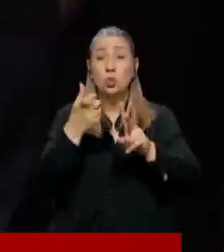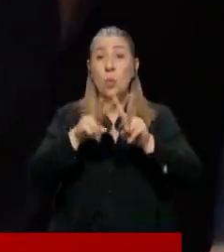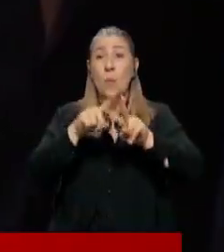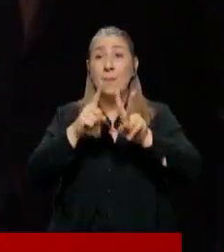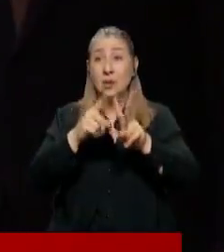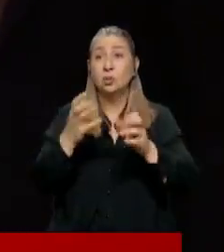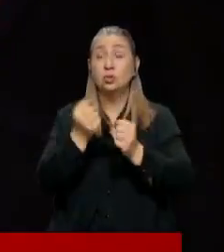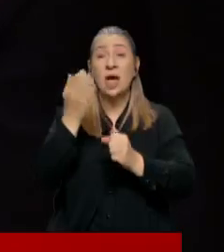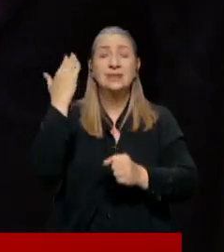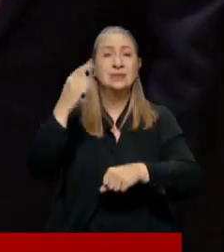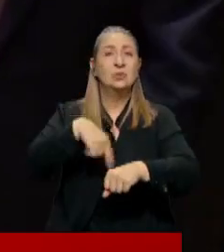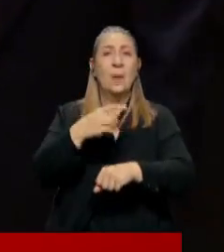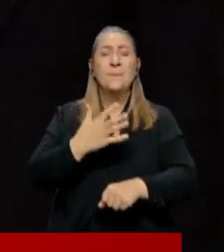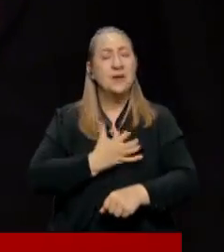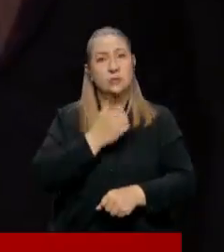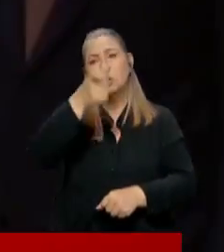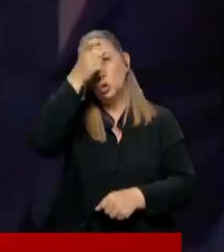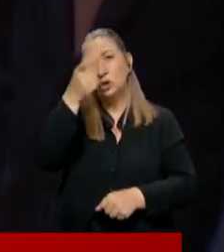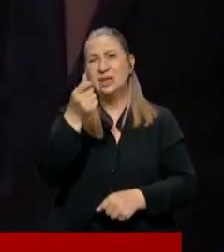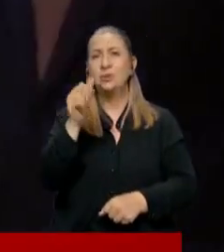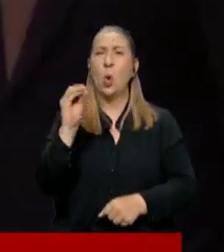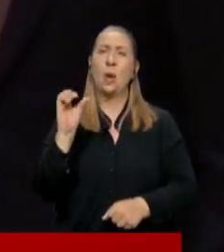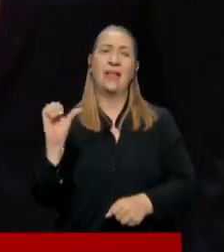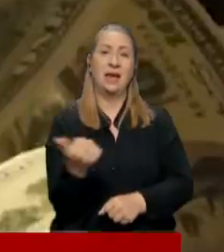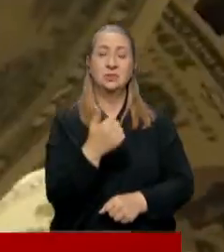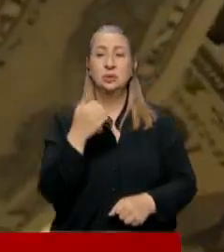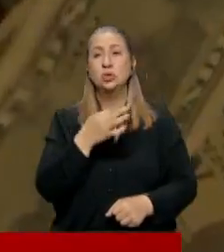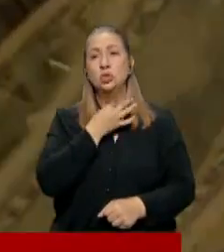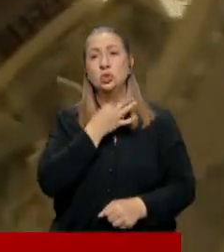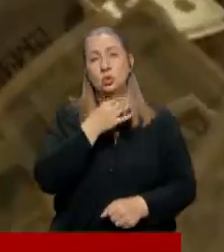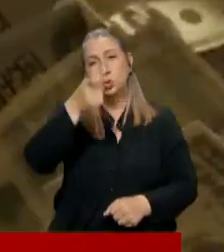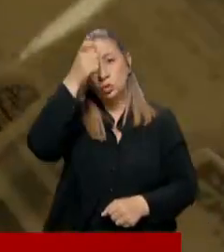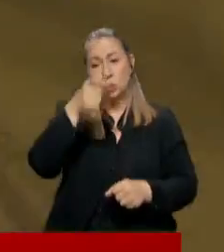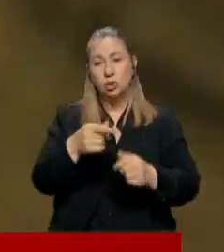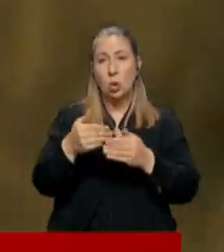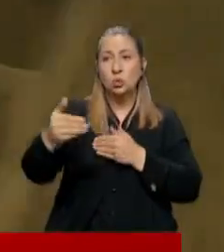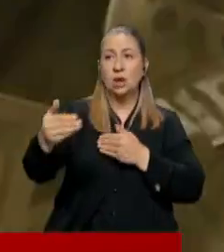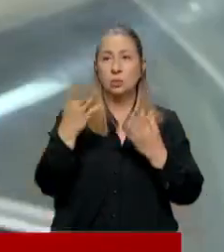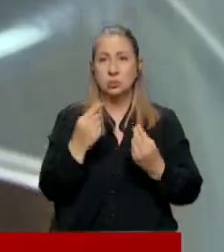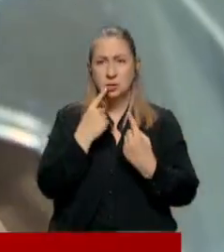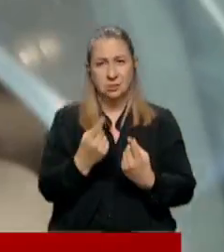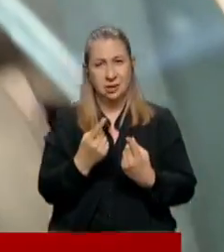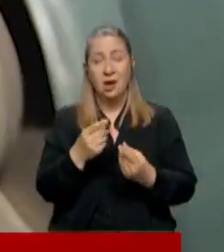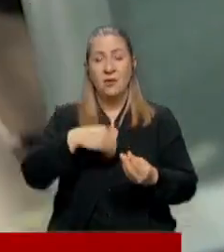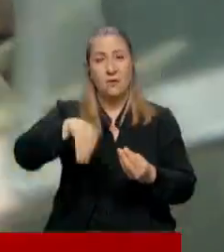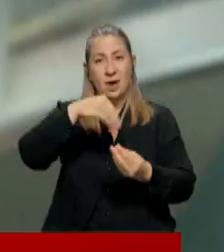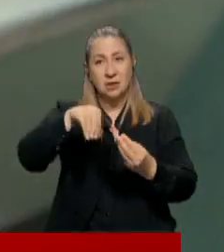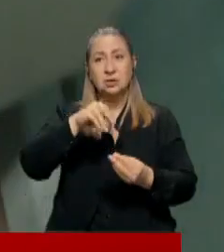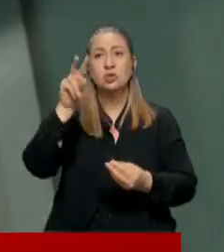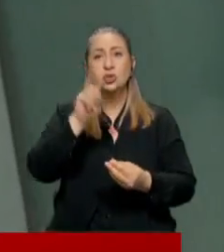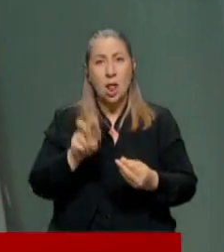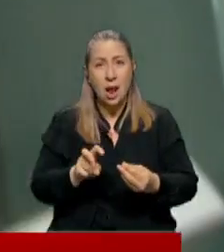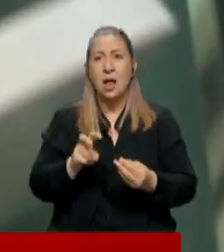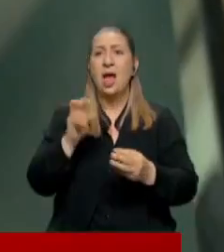Kurtulmuş, eski dönemde maalesef Türk lirası çok değerliydi. Şükür Türkiye bundan uzaklaştı dedi. Faiz, döviz